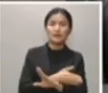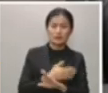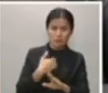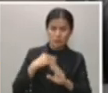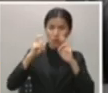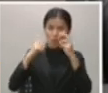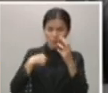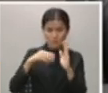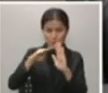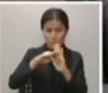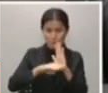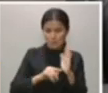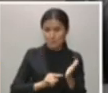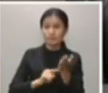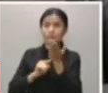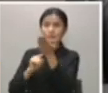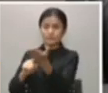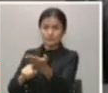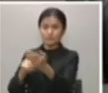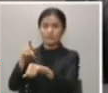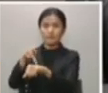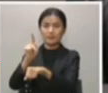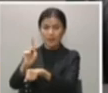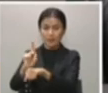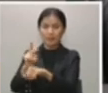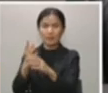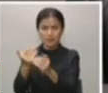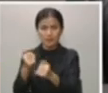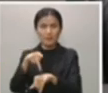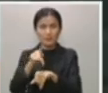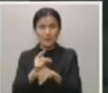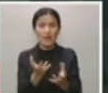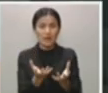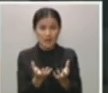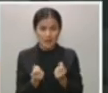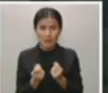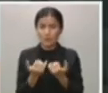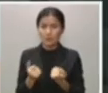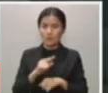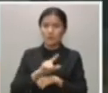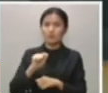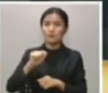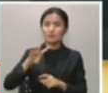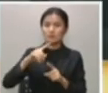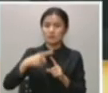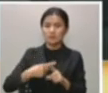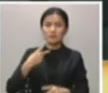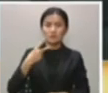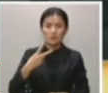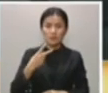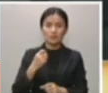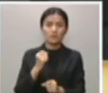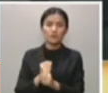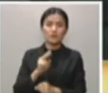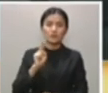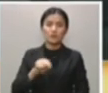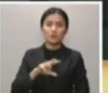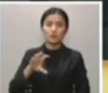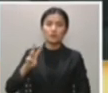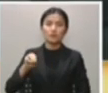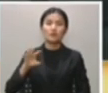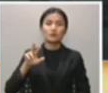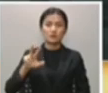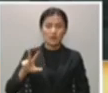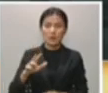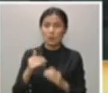าบรรจุเป็นยัตติด่วนนะฮะวันนี้วันที่24กุมภาพันธ์2563เป็นวัน